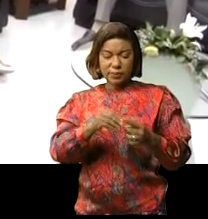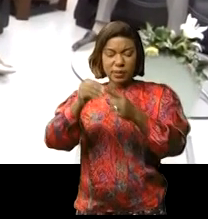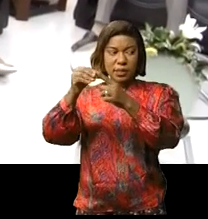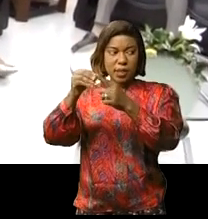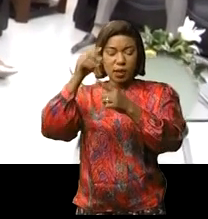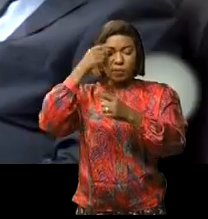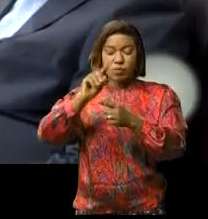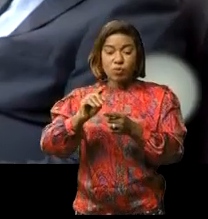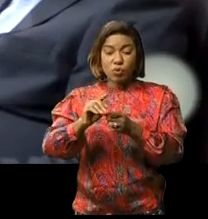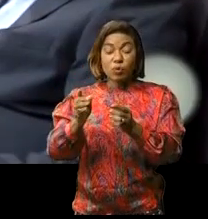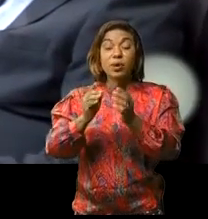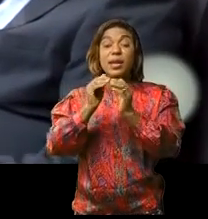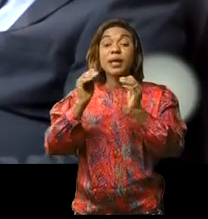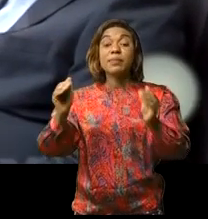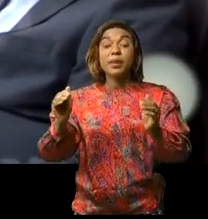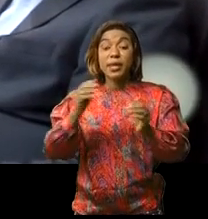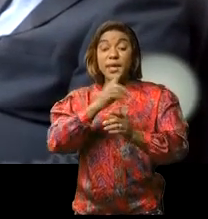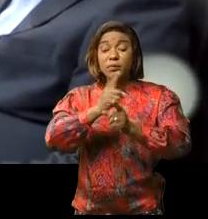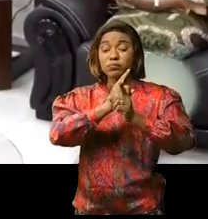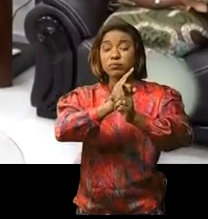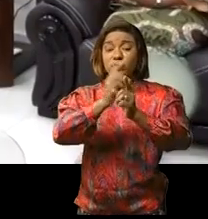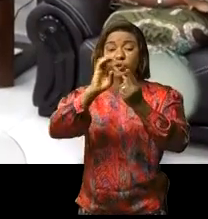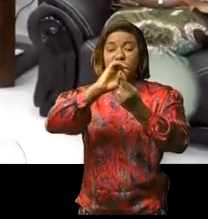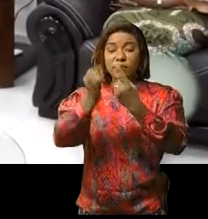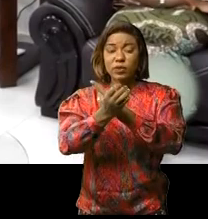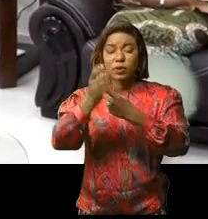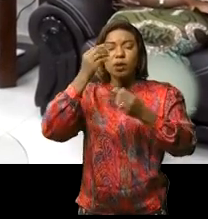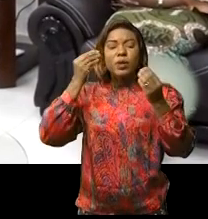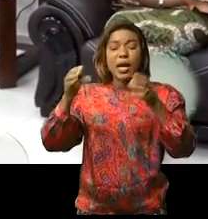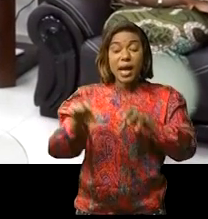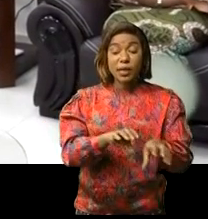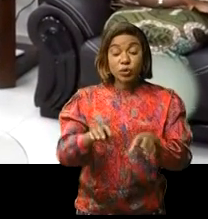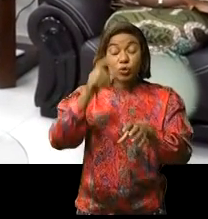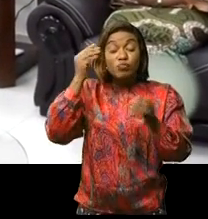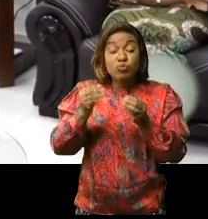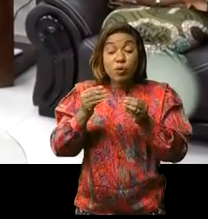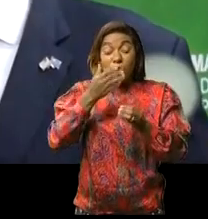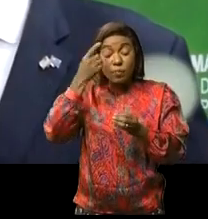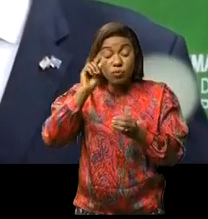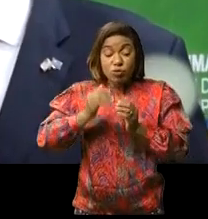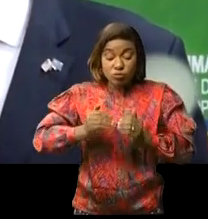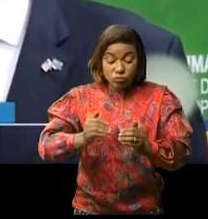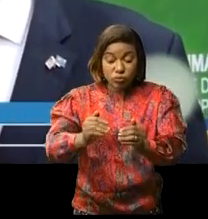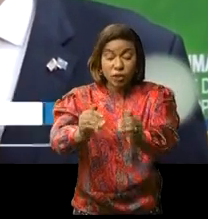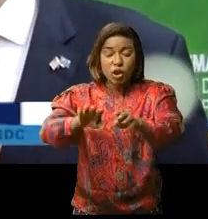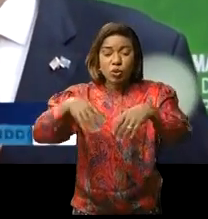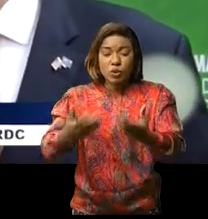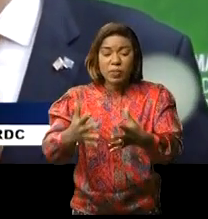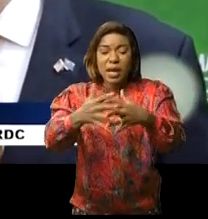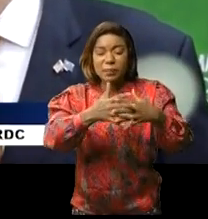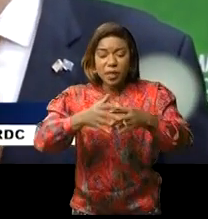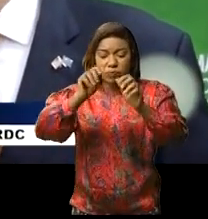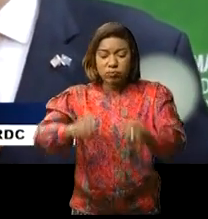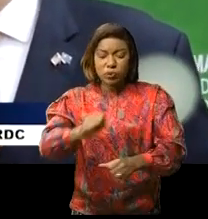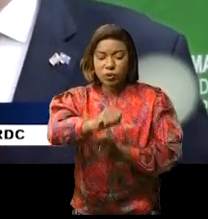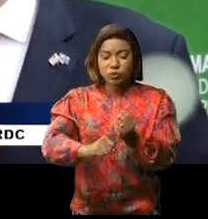la paix, la prospérité et la préservation de l'environnement en action. C'est pour continuer à voir comment les États-Unis peuvent soutenir les efforts